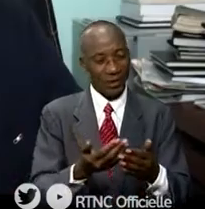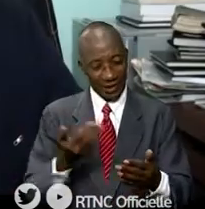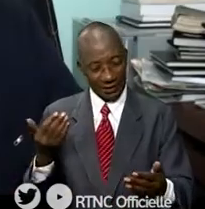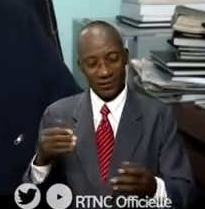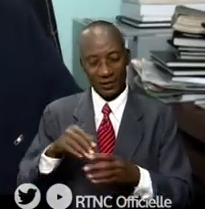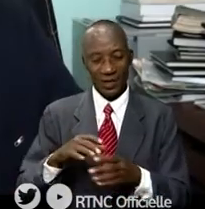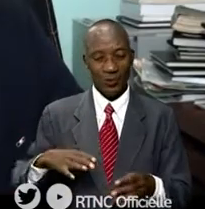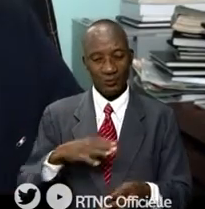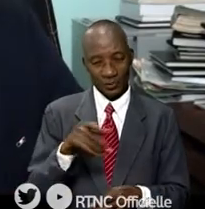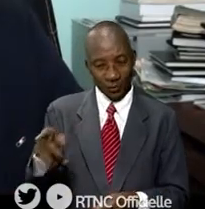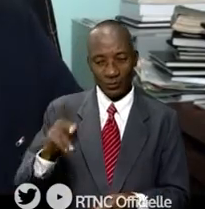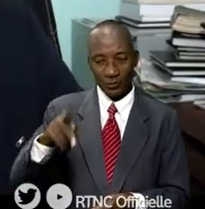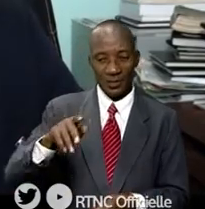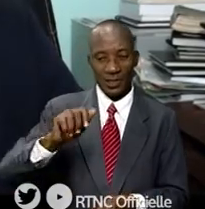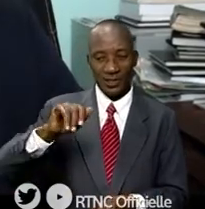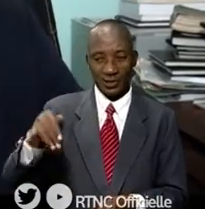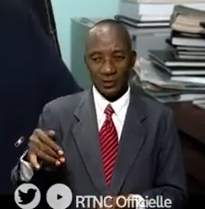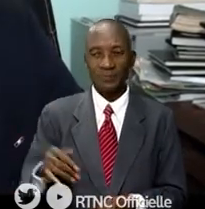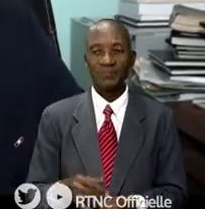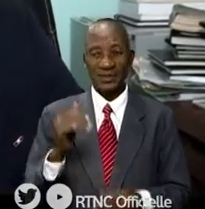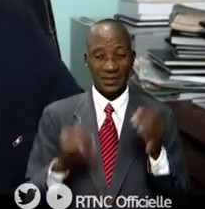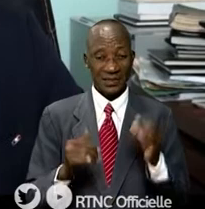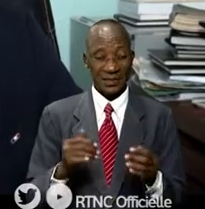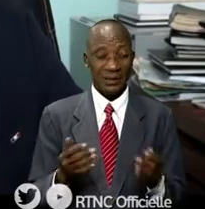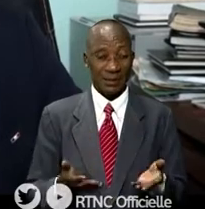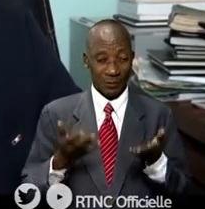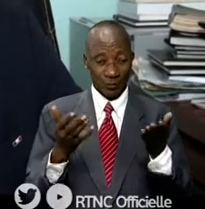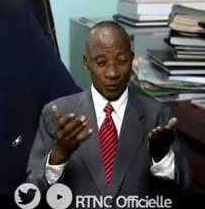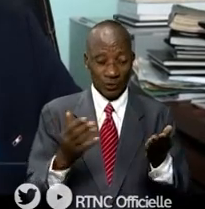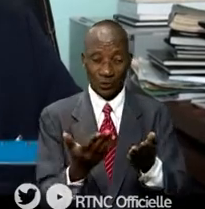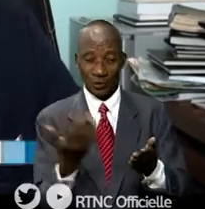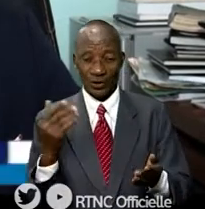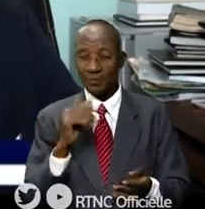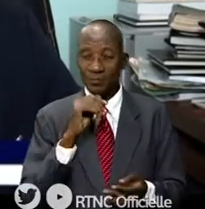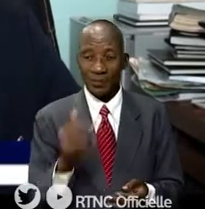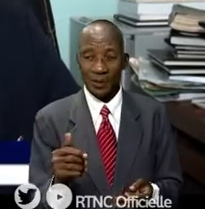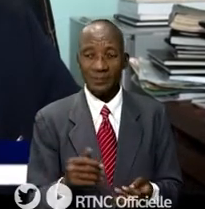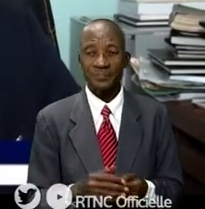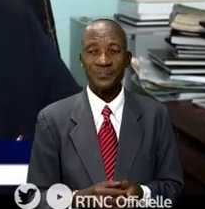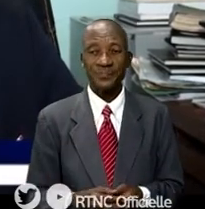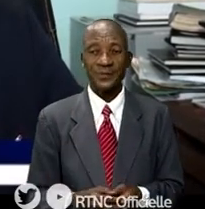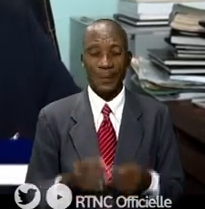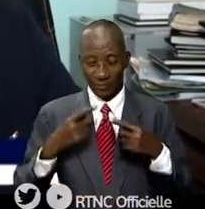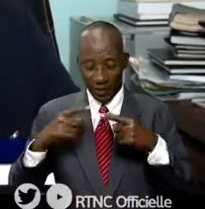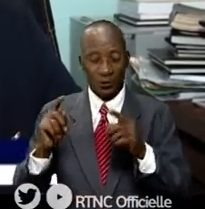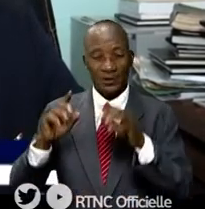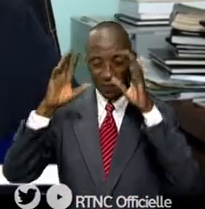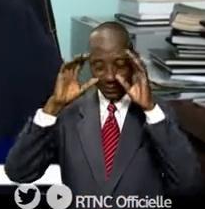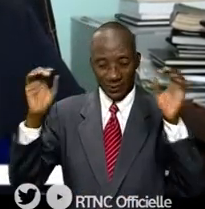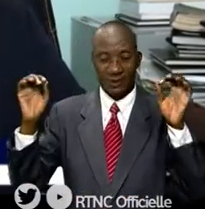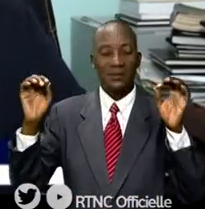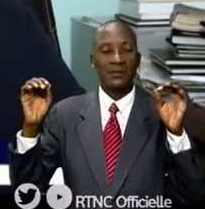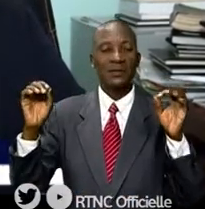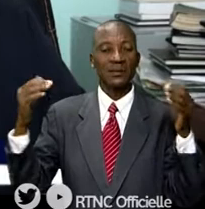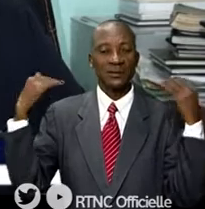commission PAJ. Au cas où ces propositions ne sont pas retirées ou rejetées, de saisir le chef de l'État